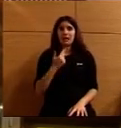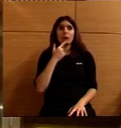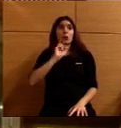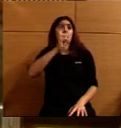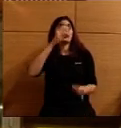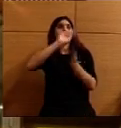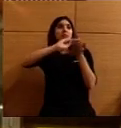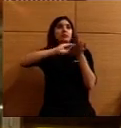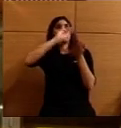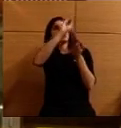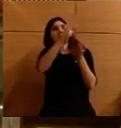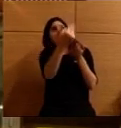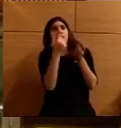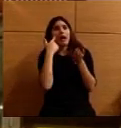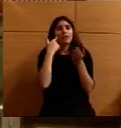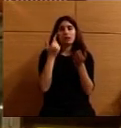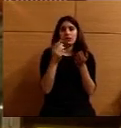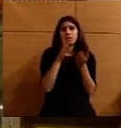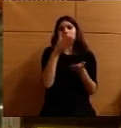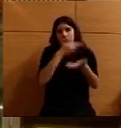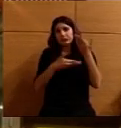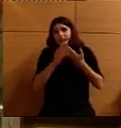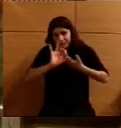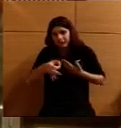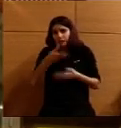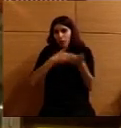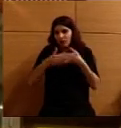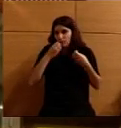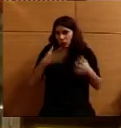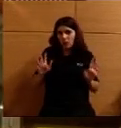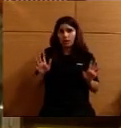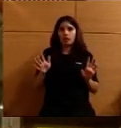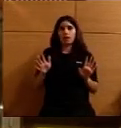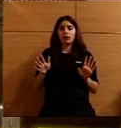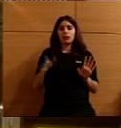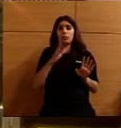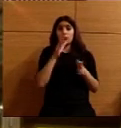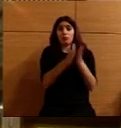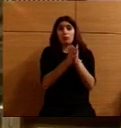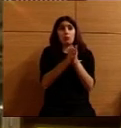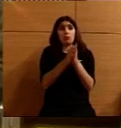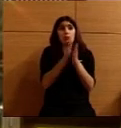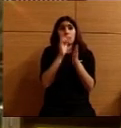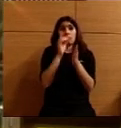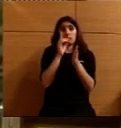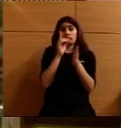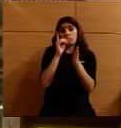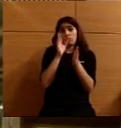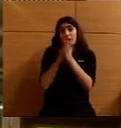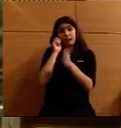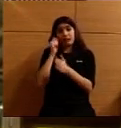d'altres administracions, no ja per la reciprocitat, que sí, el que ha dit el meu company Jesús, sinó